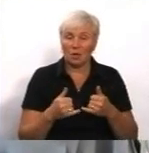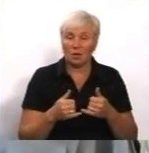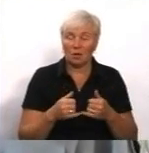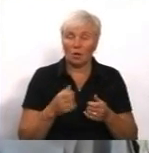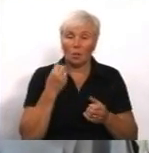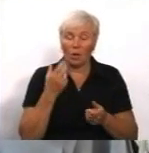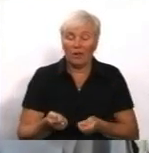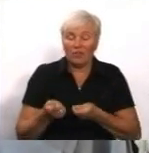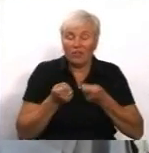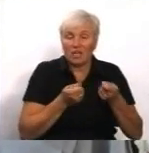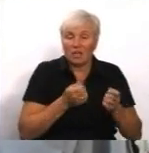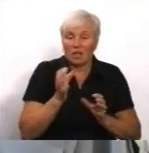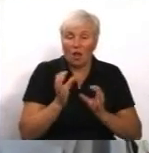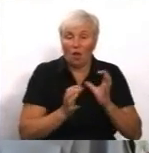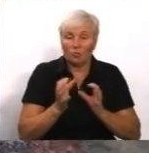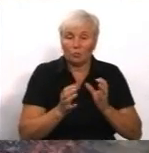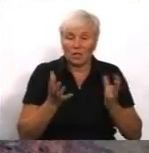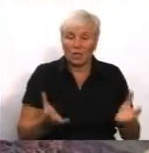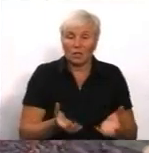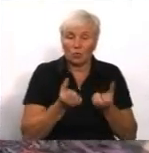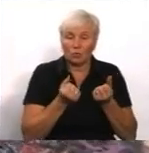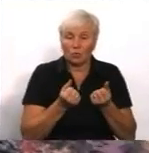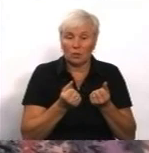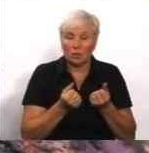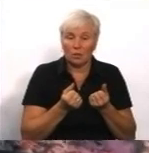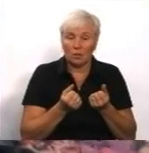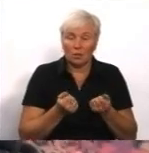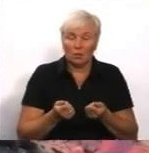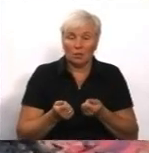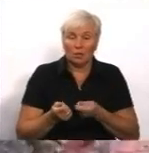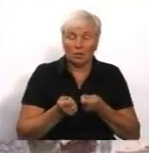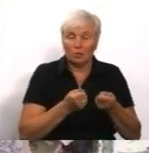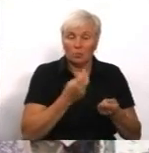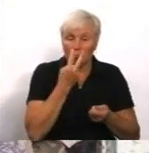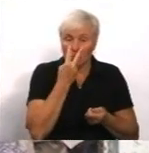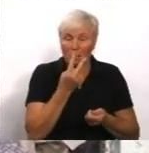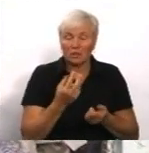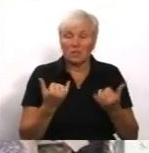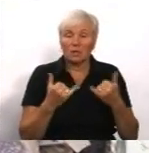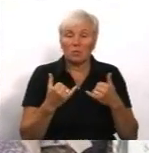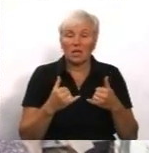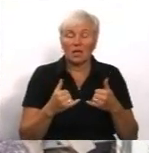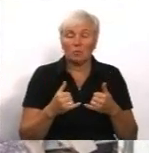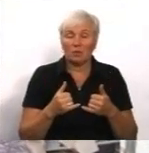на поверхню, рятувальники загасили полум'я, витягли на поверхню, витягли так само каністри.